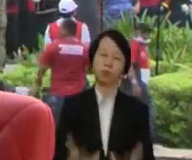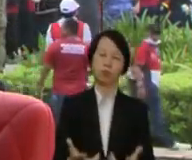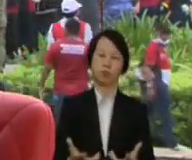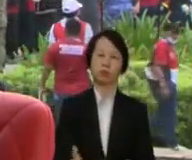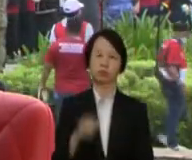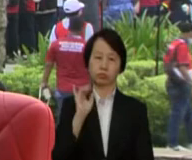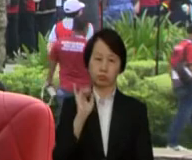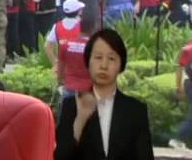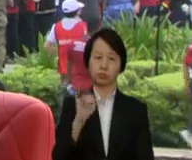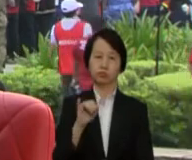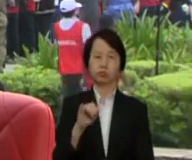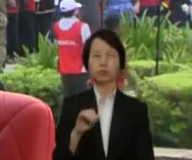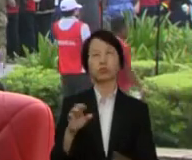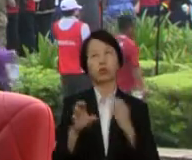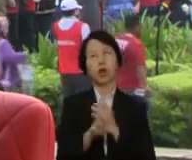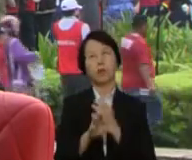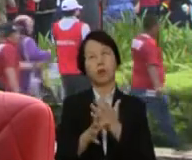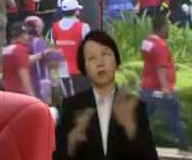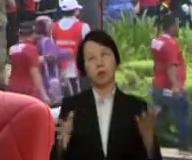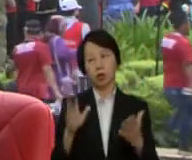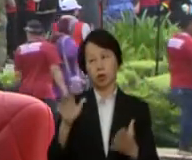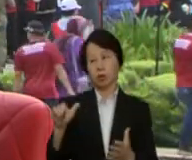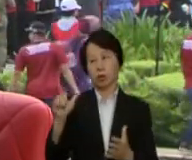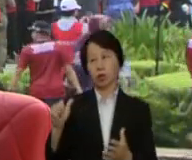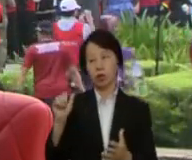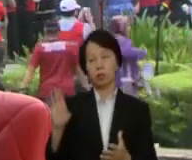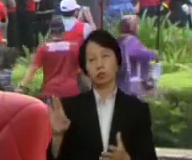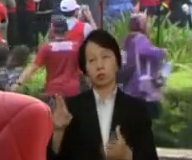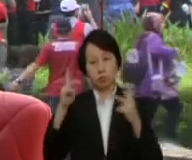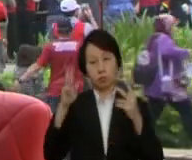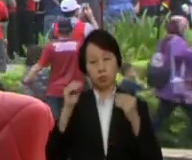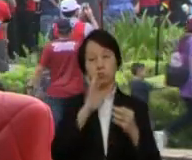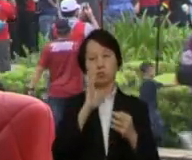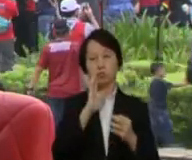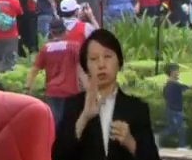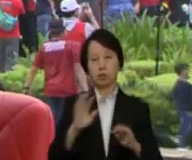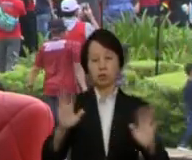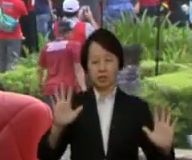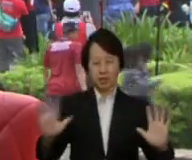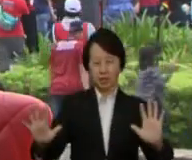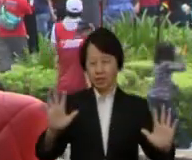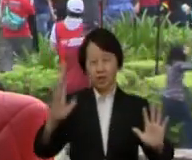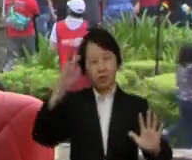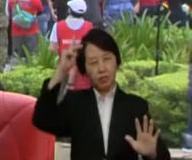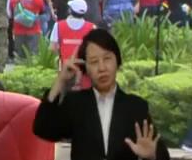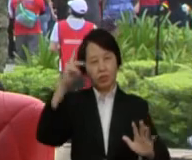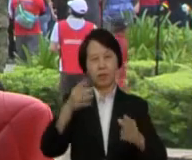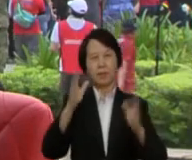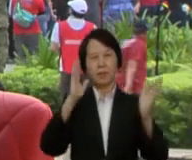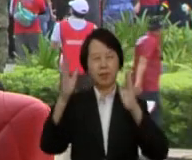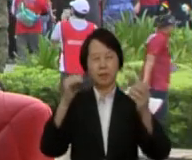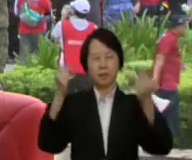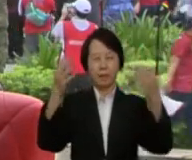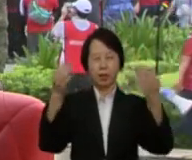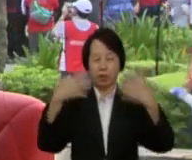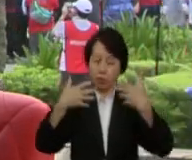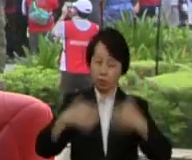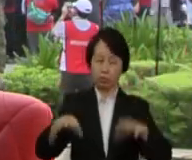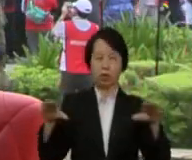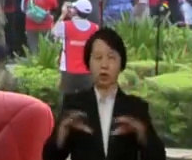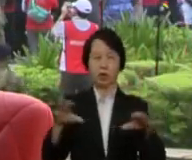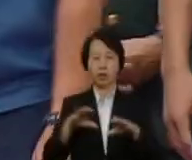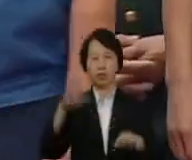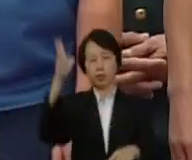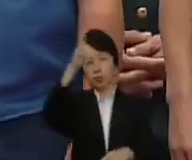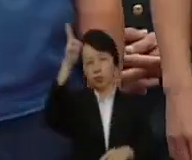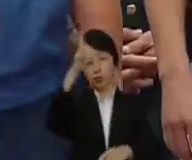cabaran yang paling besar yang dikatakan oleh Yang Amat Berhormat Perdana Menteri adalah menstabilkan politik tanah air. Banyak sebenarnya telah pun dilaksanakan